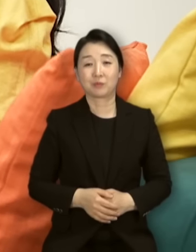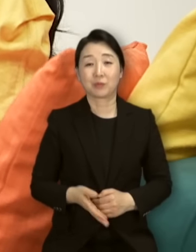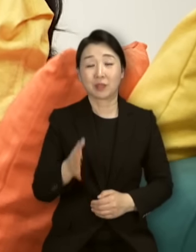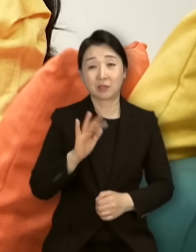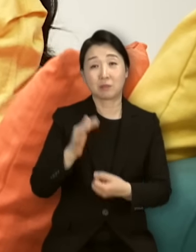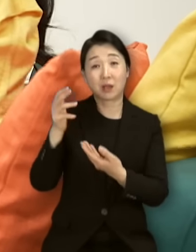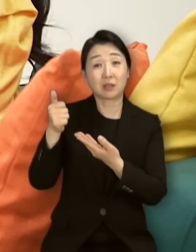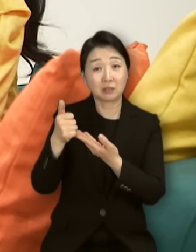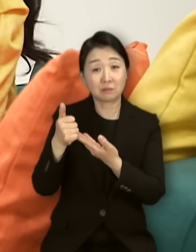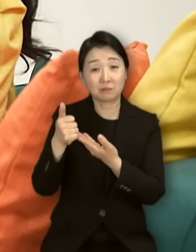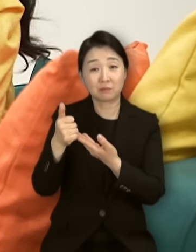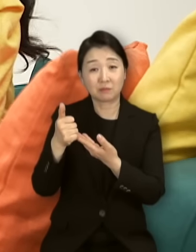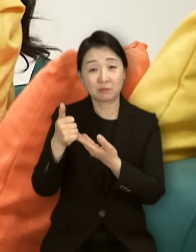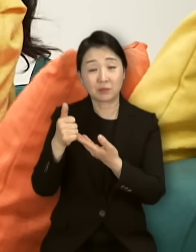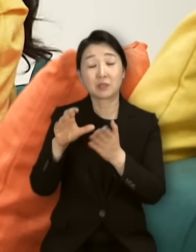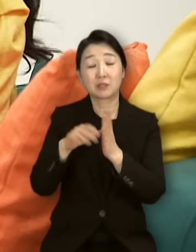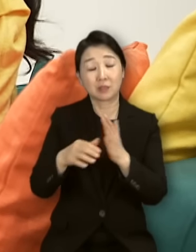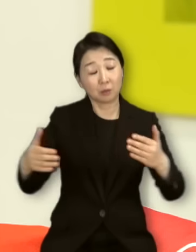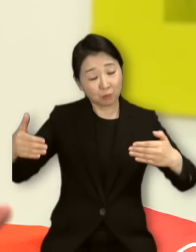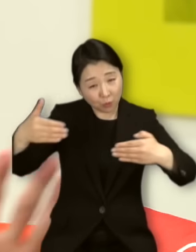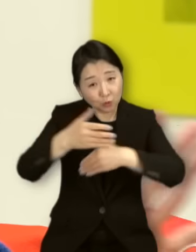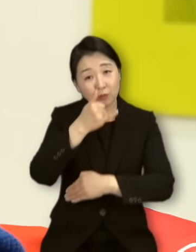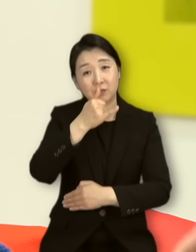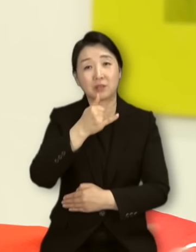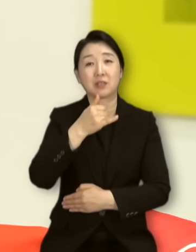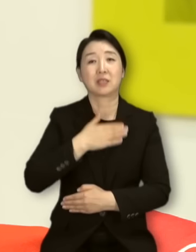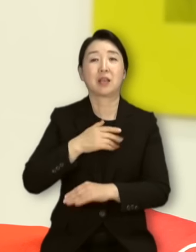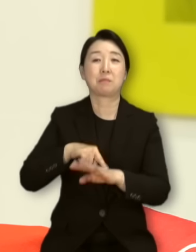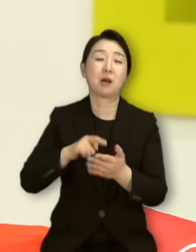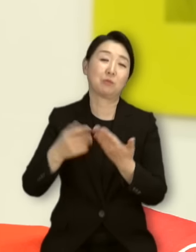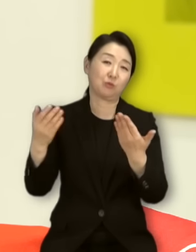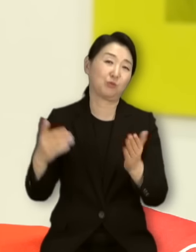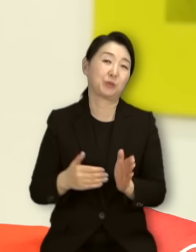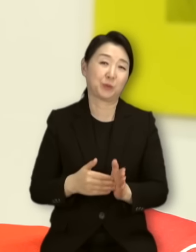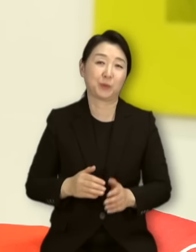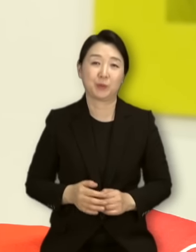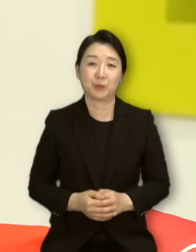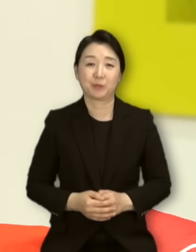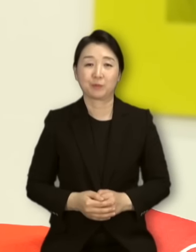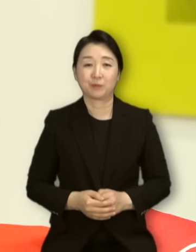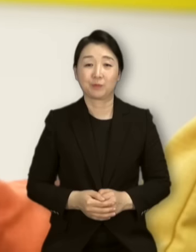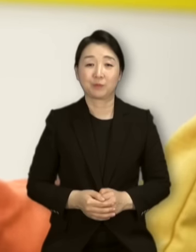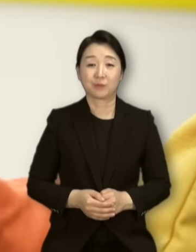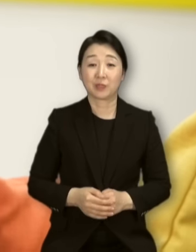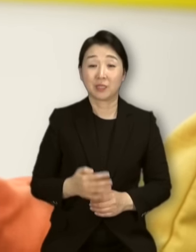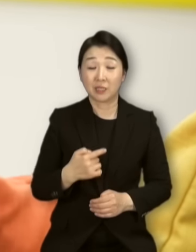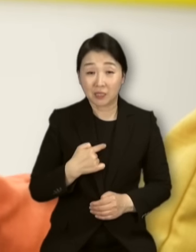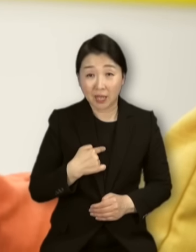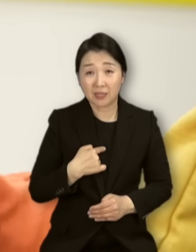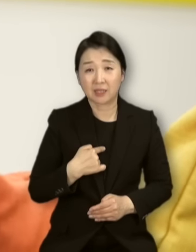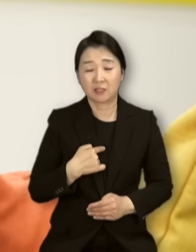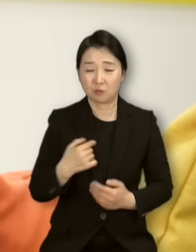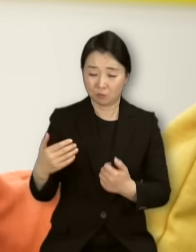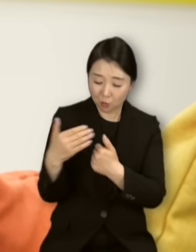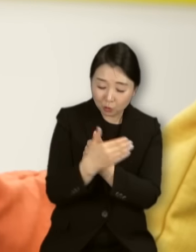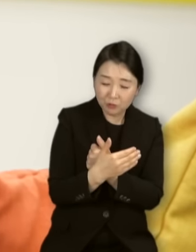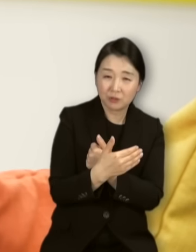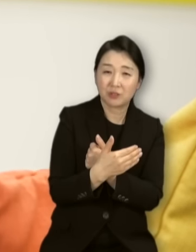저한테는 이제 그런 사람이 필요했던 거 같아요 예 그래서 이렇게 근데 되게 재밌는게 제가 그런 성격이 도저히